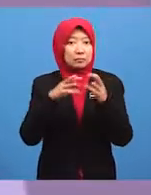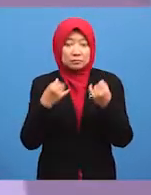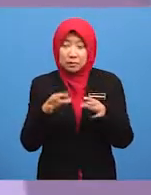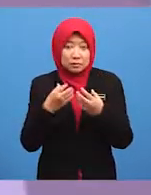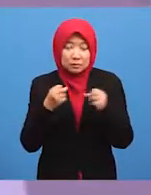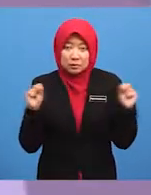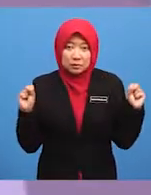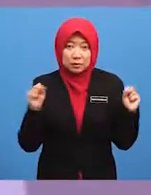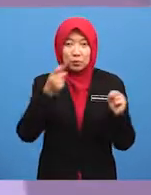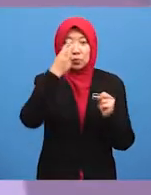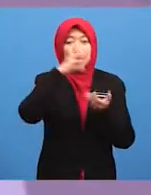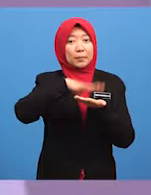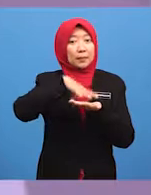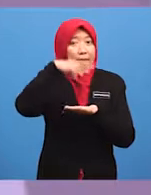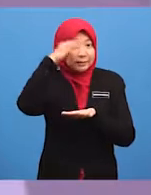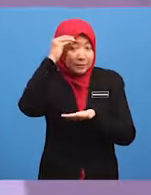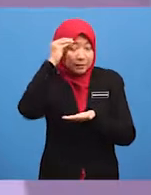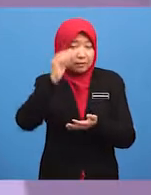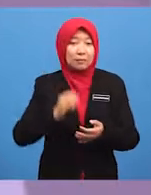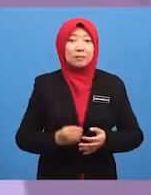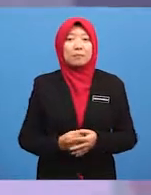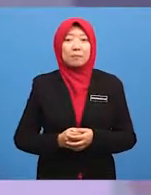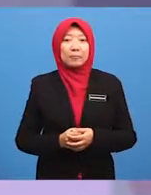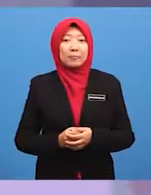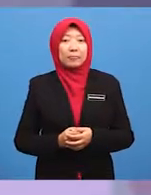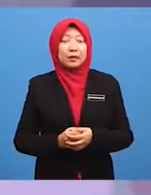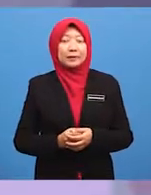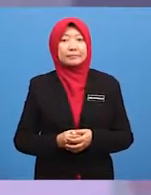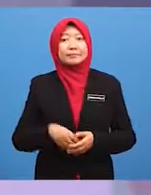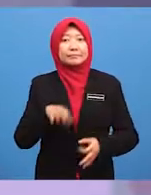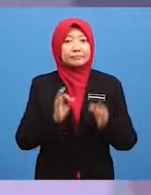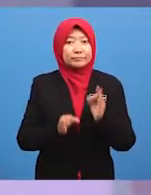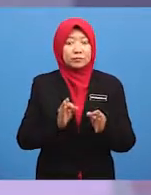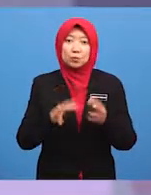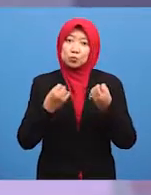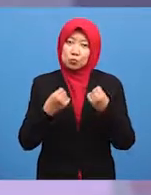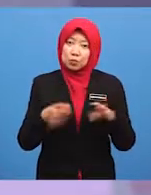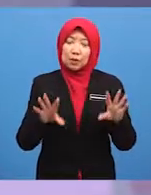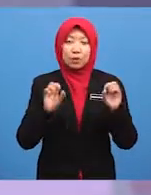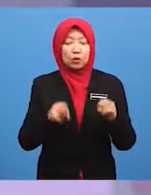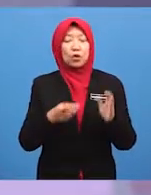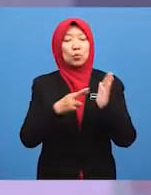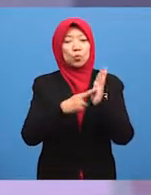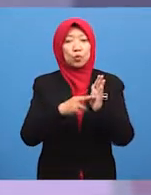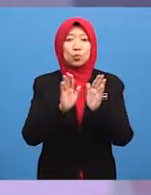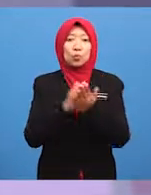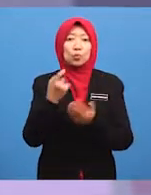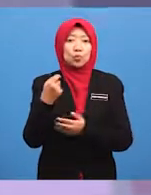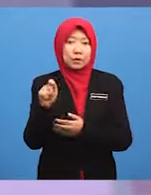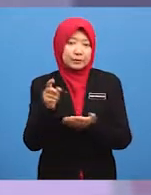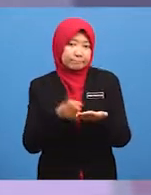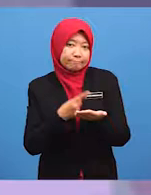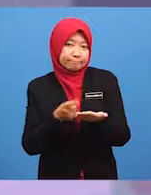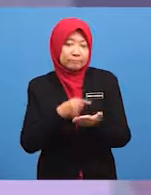sudah bersedia untuk memulakan sesi pembelajaran? Jika sudah, murid-murid boleh rujuk buku teks